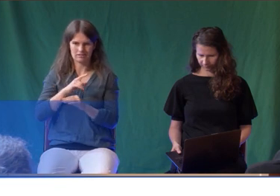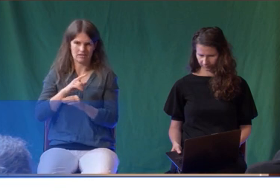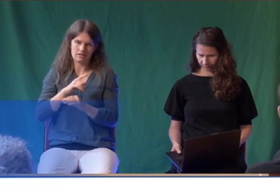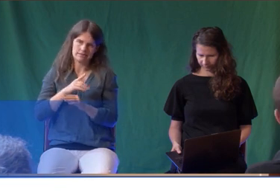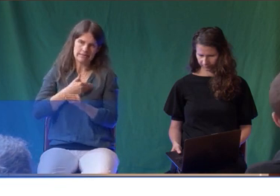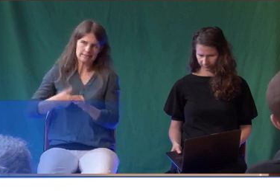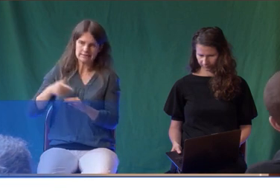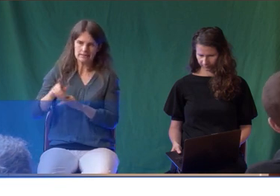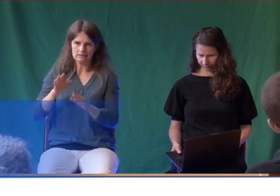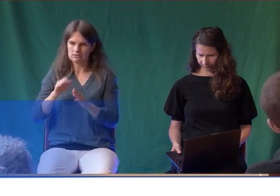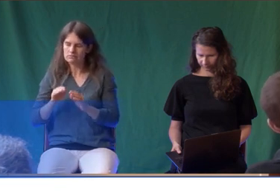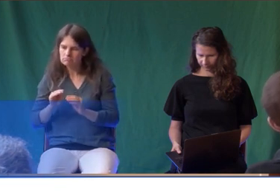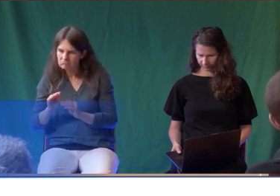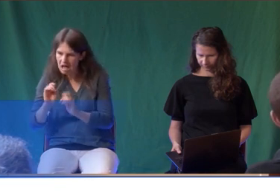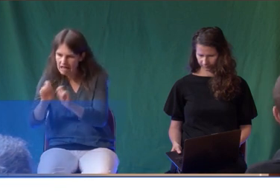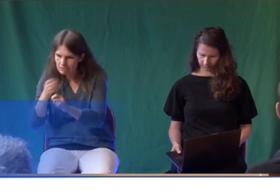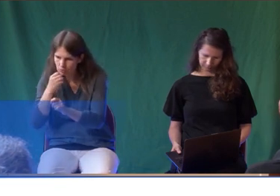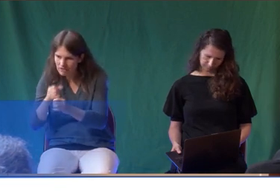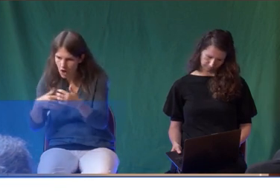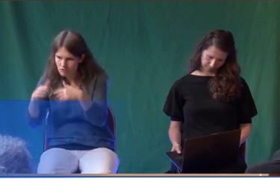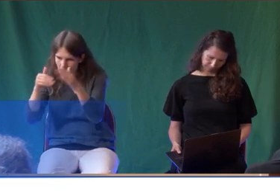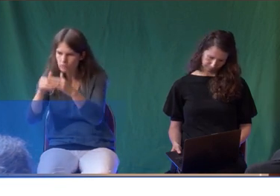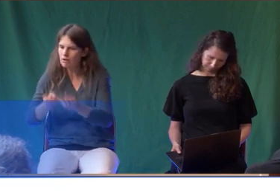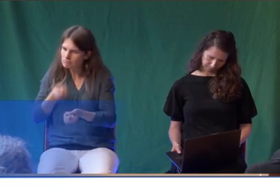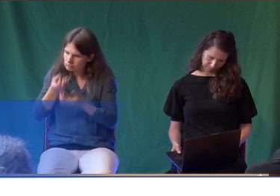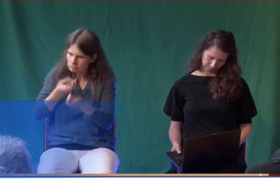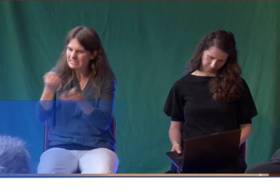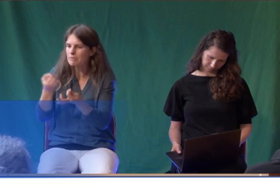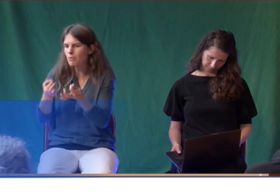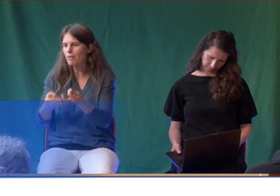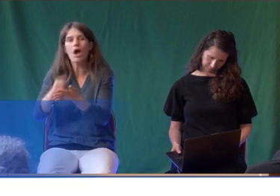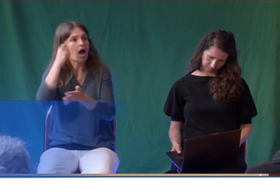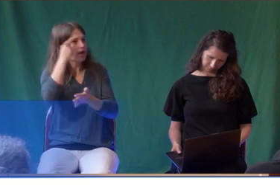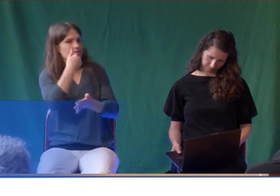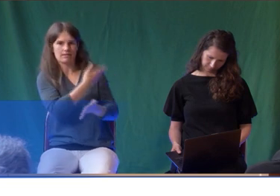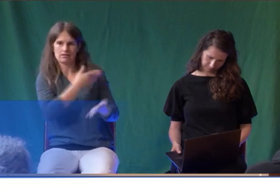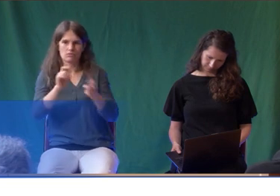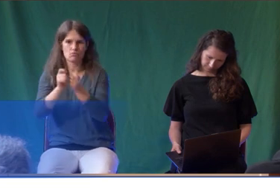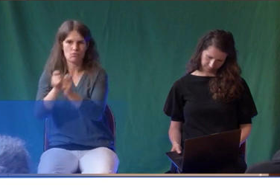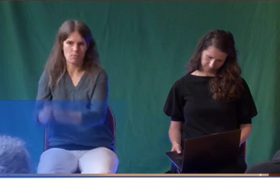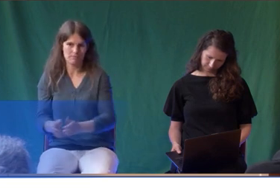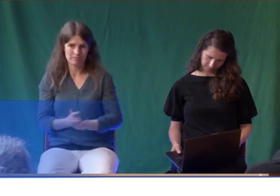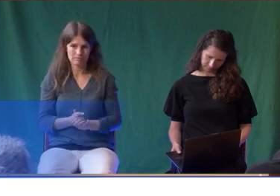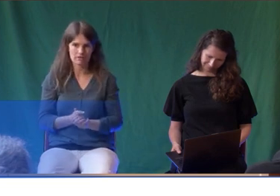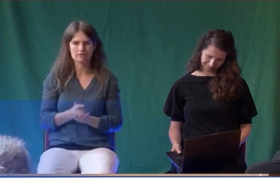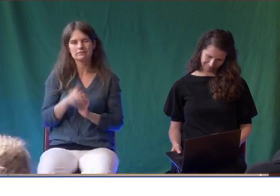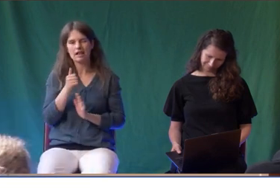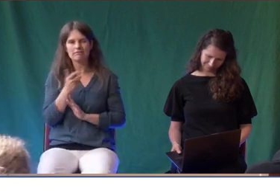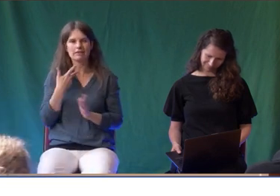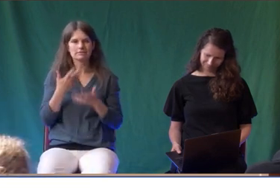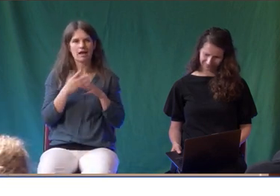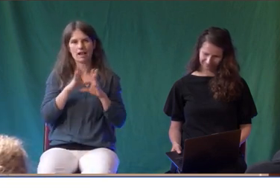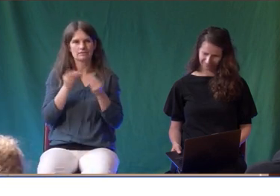wir und unterbreiten Bildungsangebote für Menschen mit Behinderung hier sind wir noch nicht ganz so gut im Geschäft aber wir haben